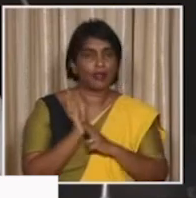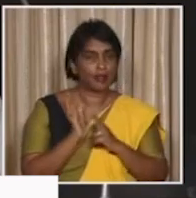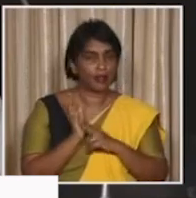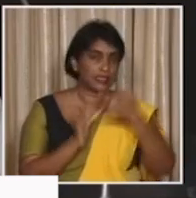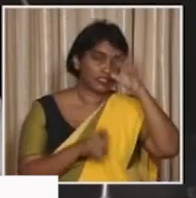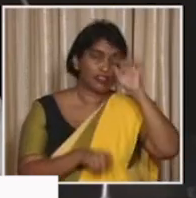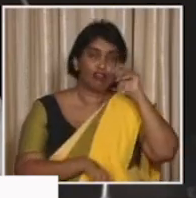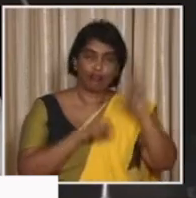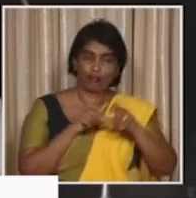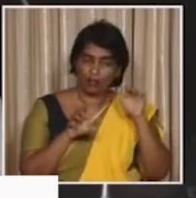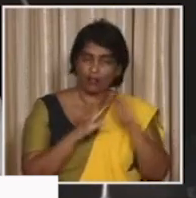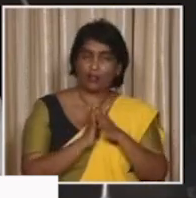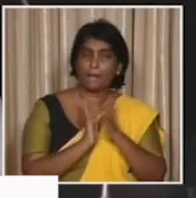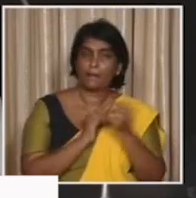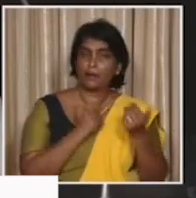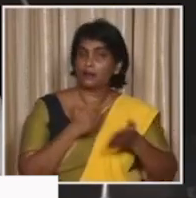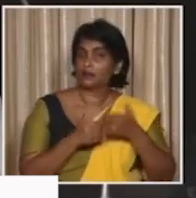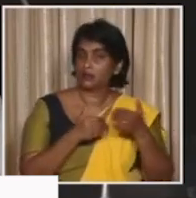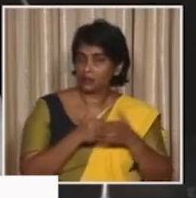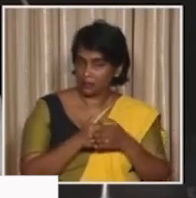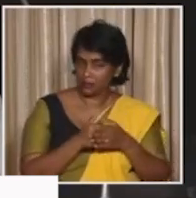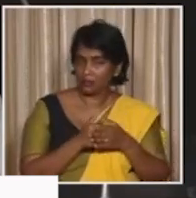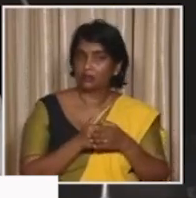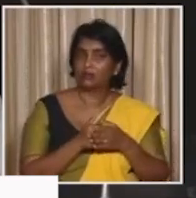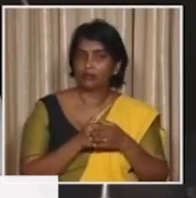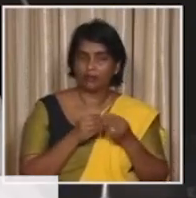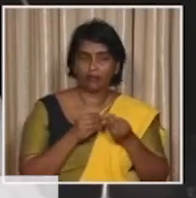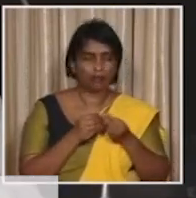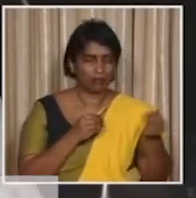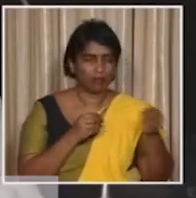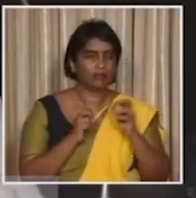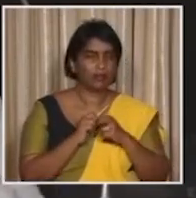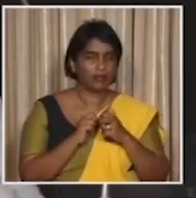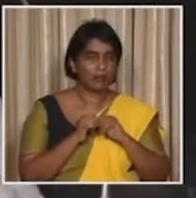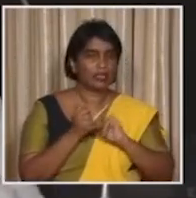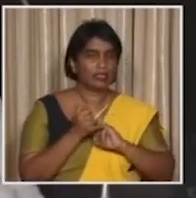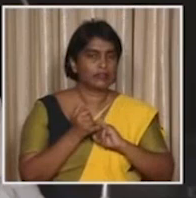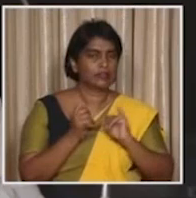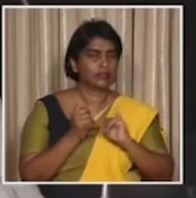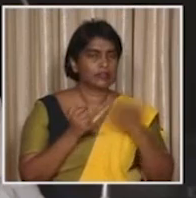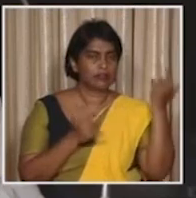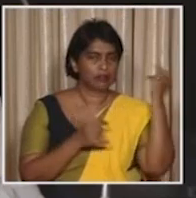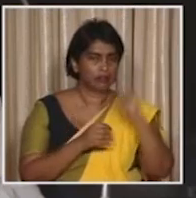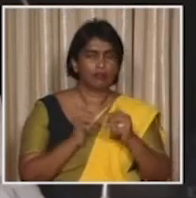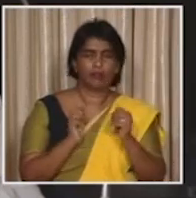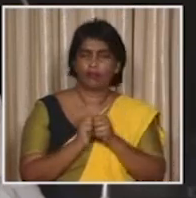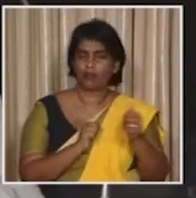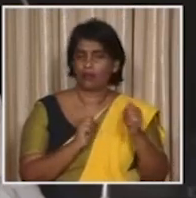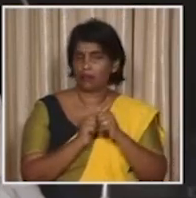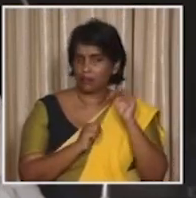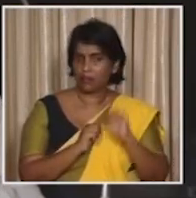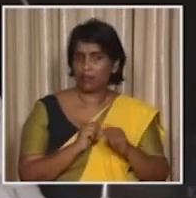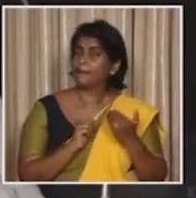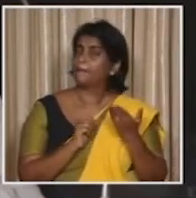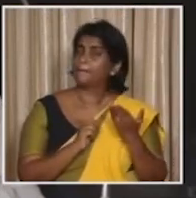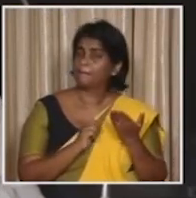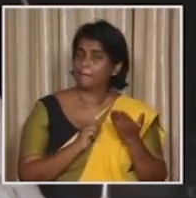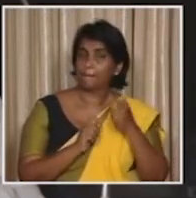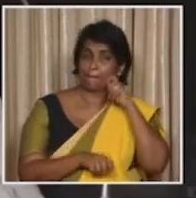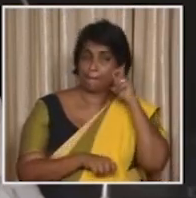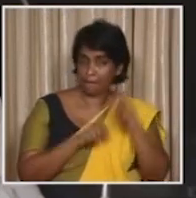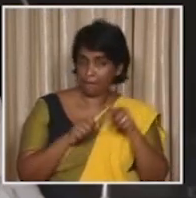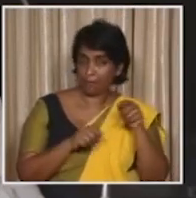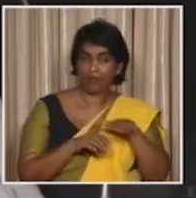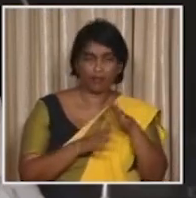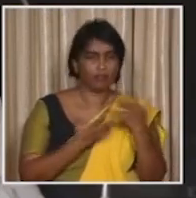விகாரை அமைத்து கடந்த வாரம் சவீந்திர சில்வா வந்து கோபுரம் வைக்கிறார். மயிலட்டியிலே தனியார் காணி பறிக்கப்பட்டு விகாரை அமைக்கப்படுகிறது. குச்சவெளியிலே